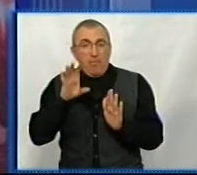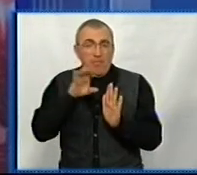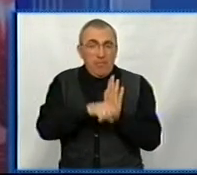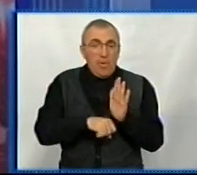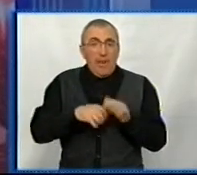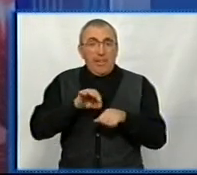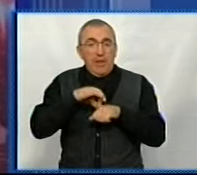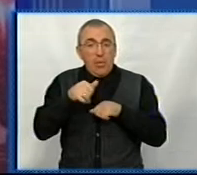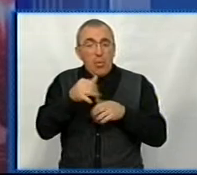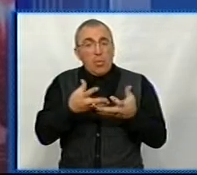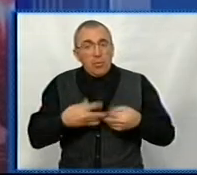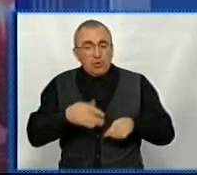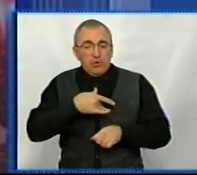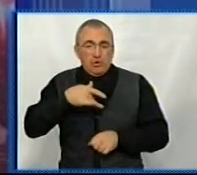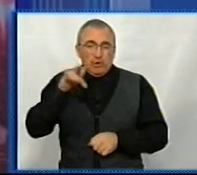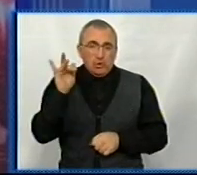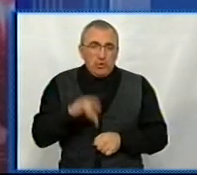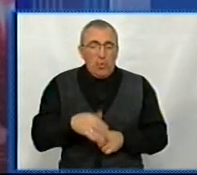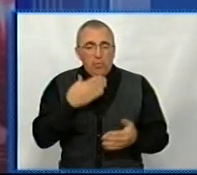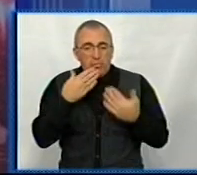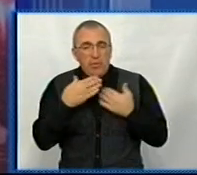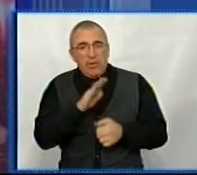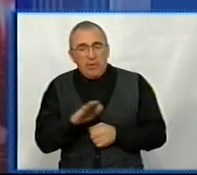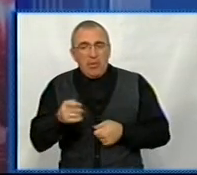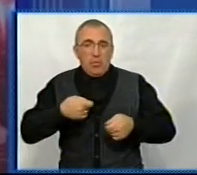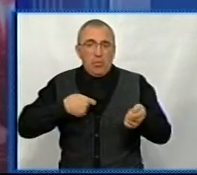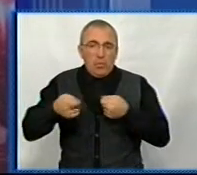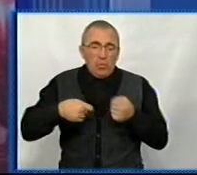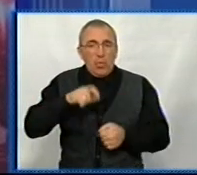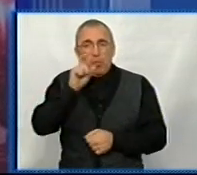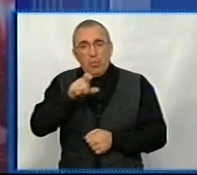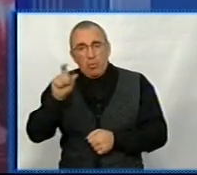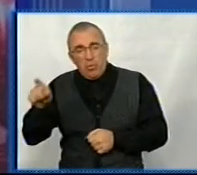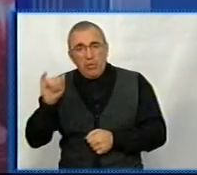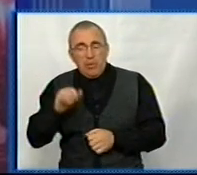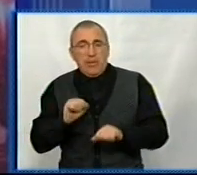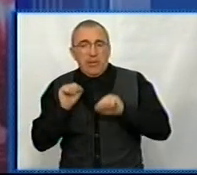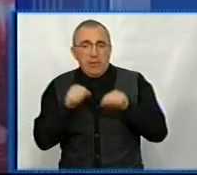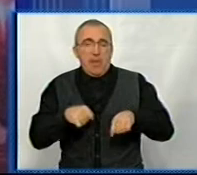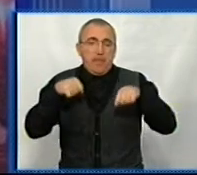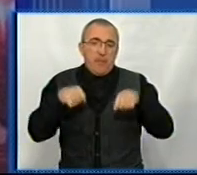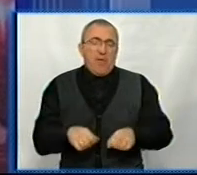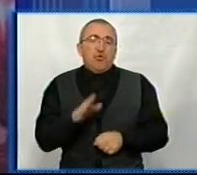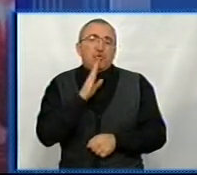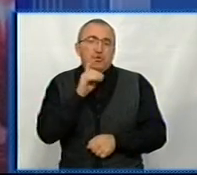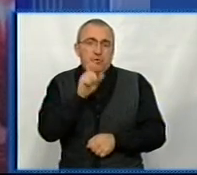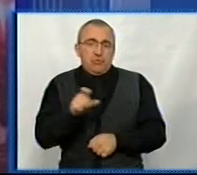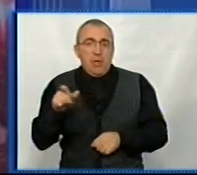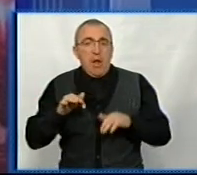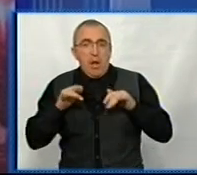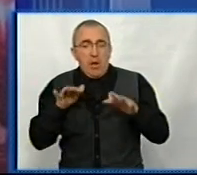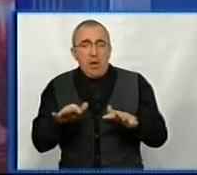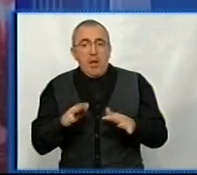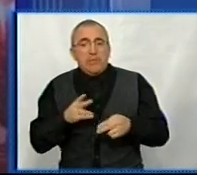насилля у сім'ї, жорстокого поводження з дітьми, протидії торгівлі людьми та захисту прав жінок. Про акцію,